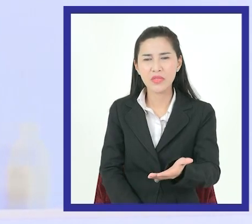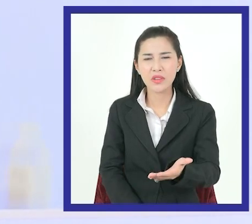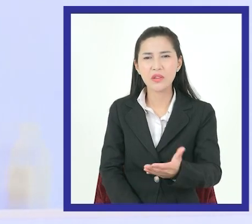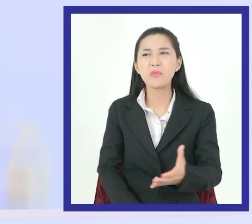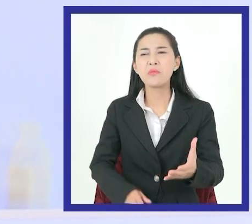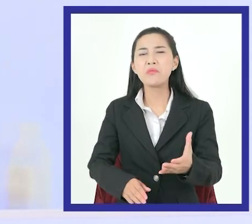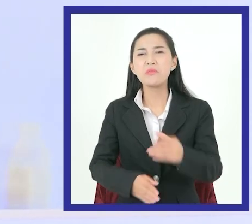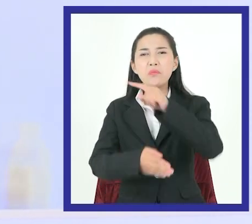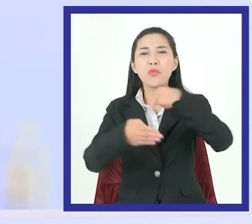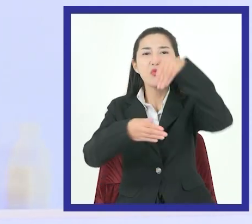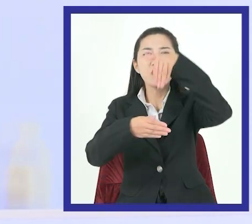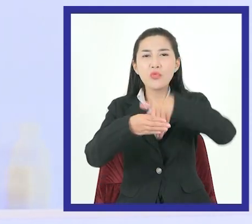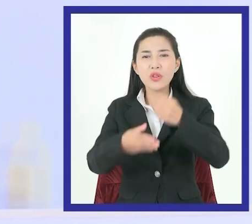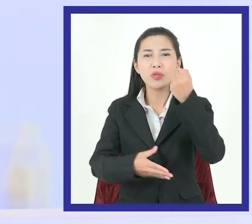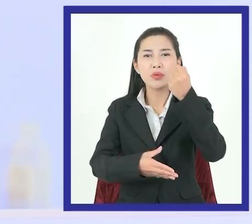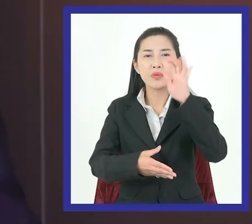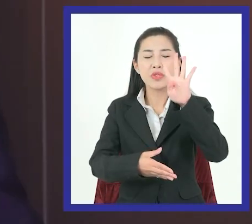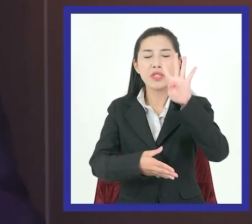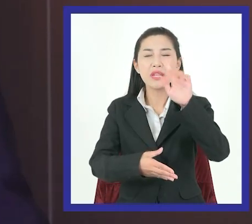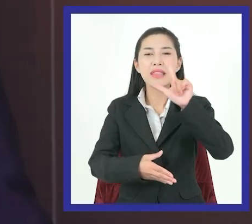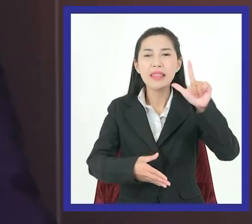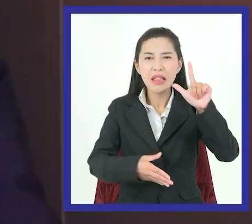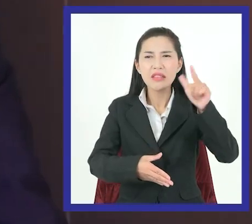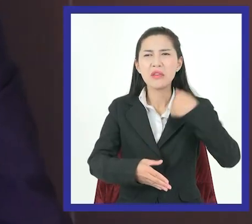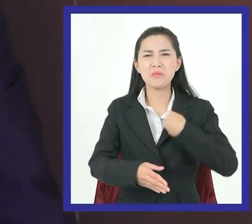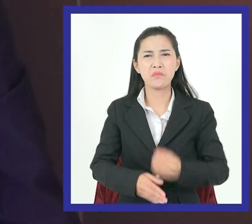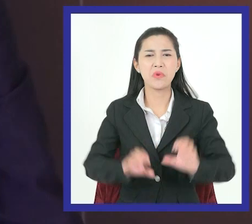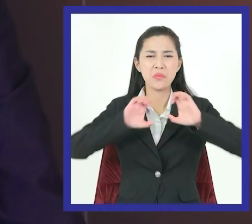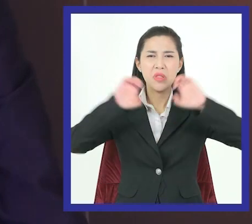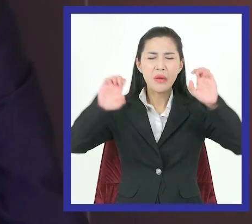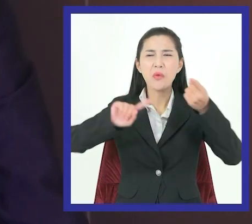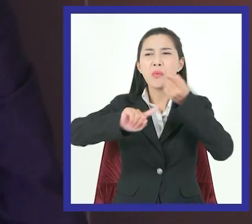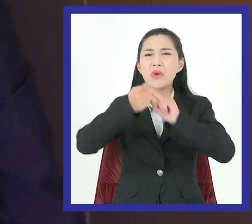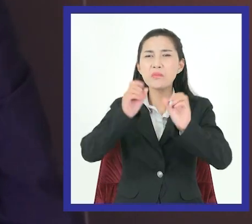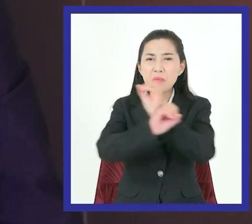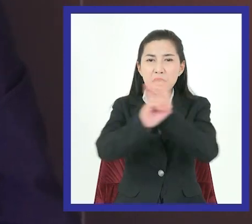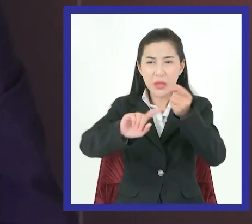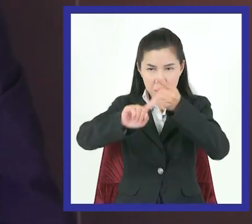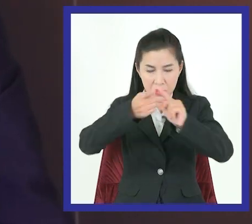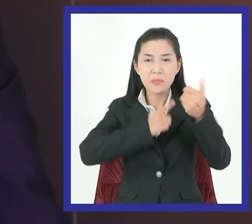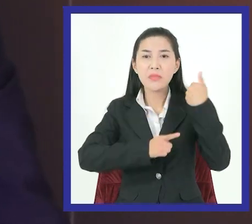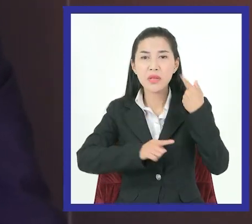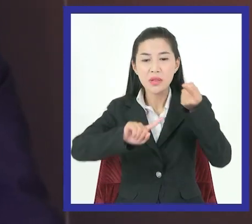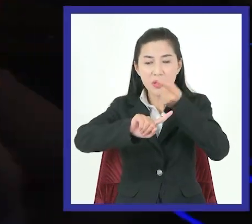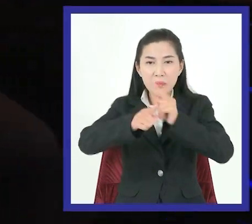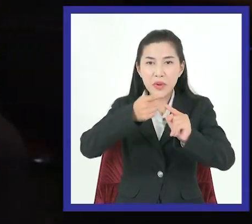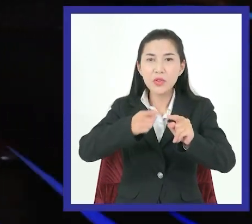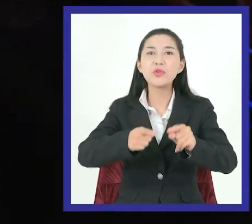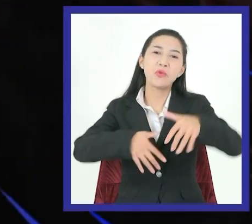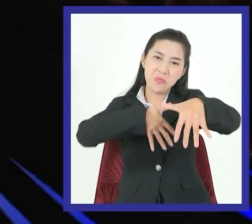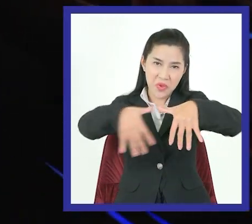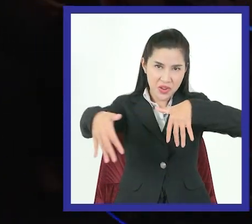14ล้านเสียงแต่ไม่ได้เป็นรัฐบาลเพราะว่าไม่มีเพื่อนจริงๆเรามีเพื่อนครับเพื่อนของเราคือพี่น้อง